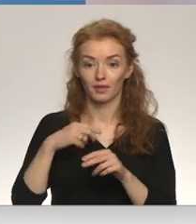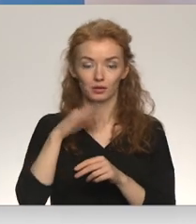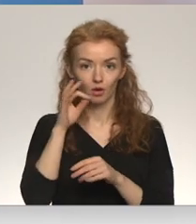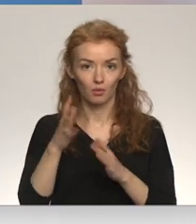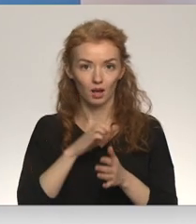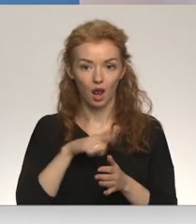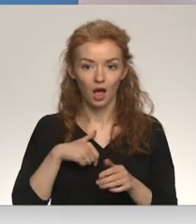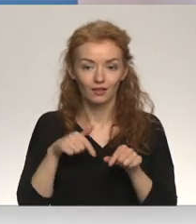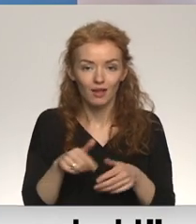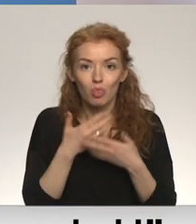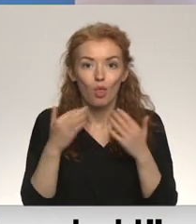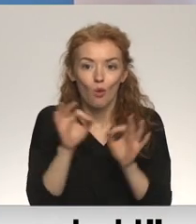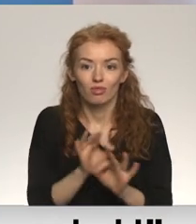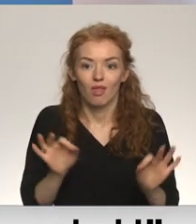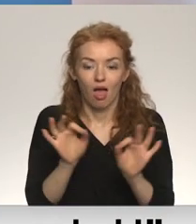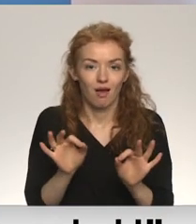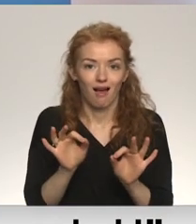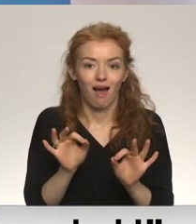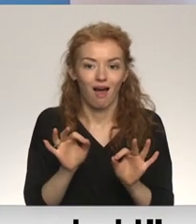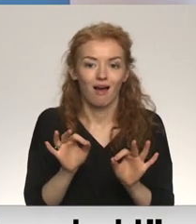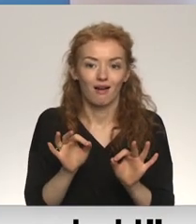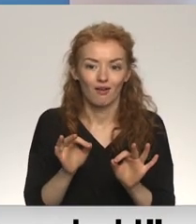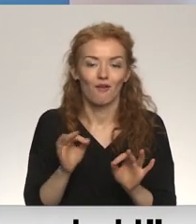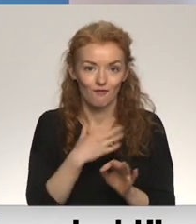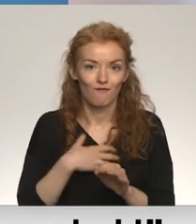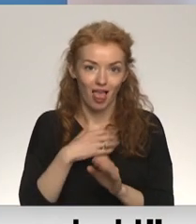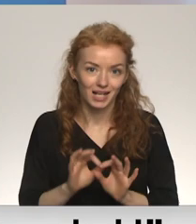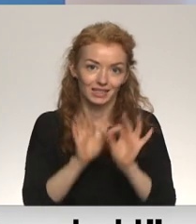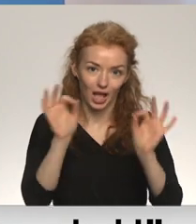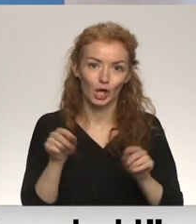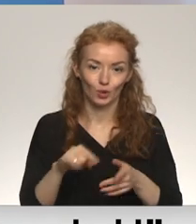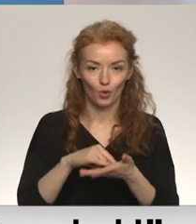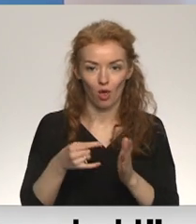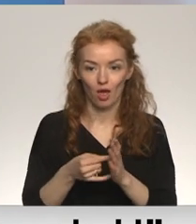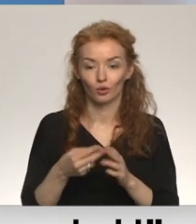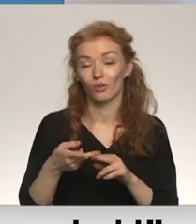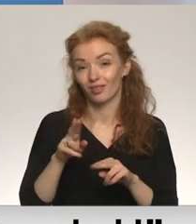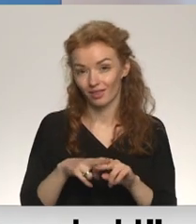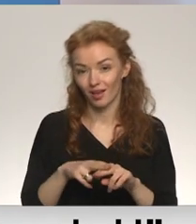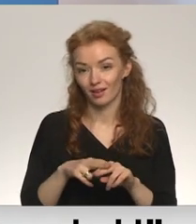bet Latvijā mums nav nekā, un nu, kad ir jāsāk tā tad. Un tā tas